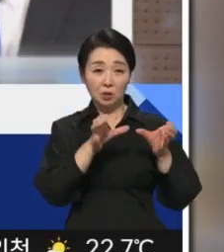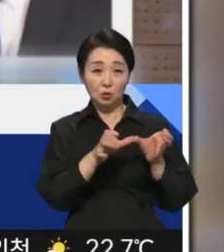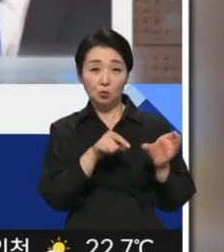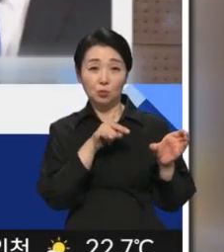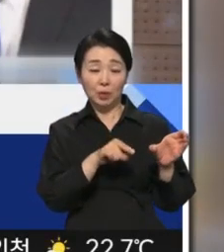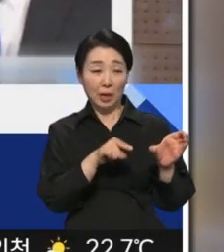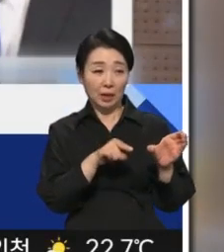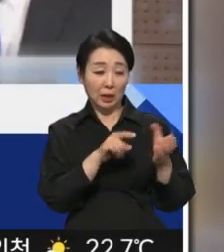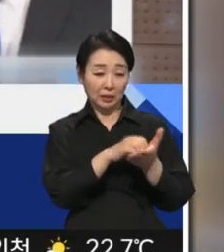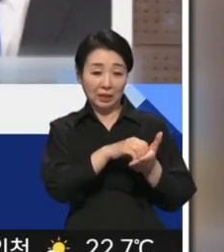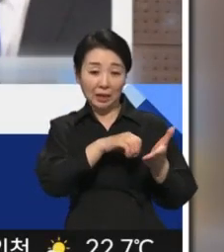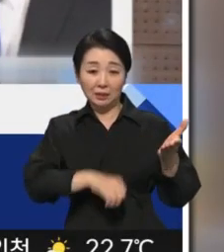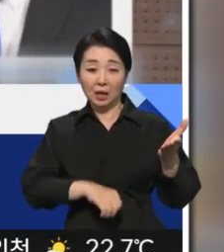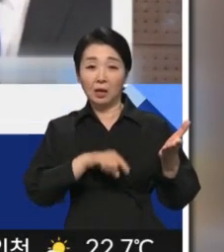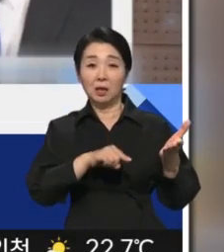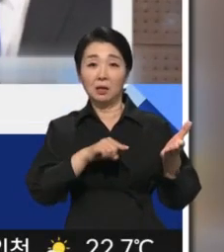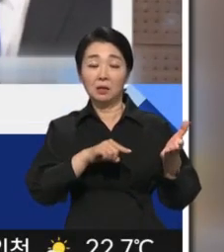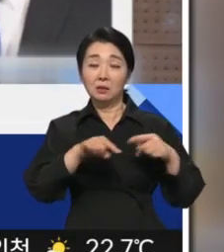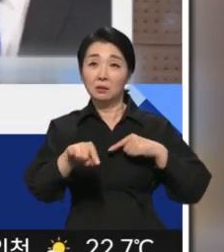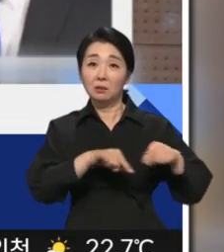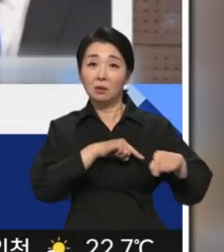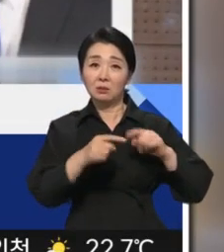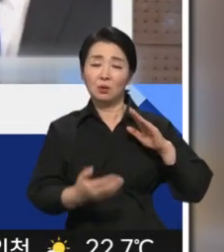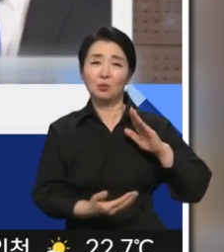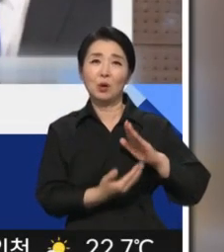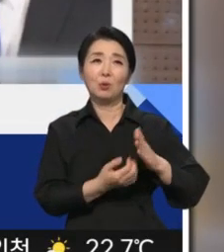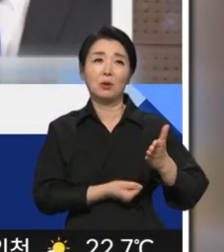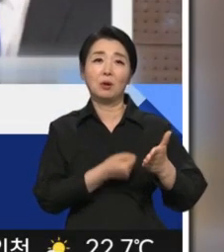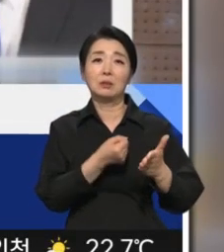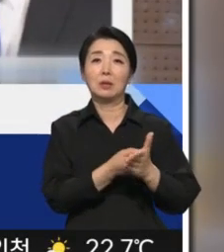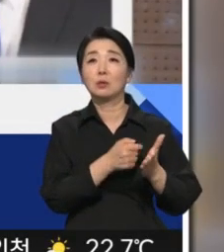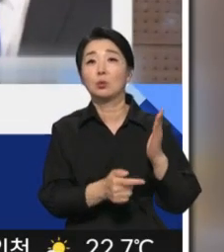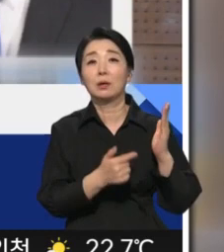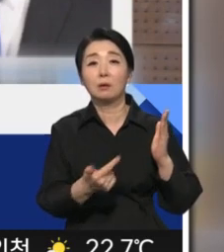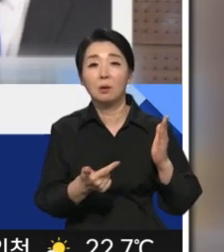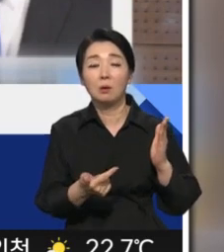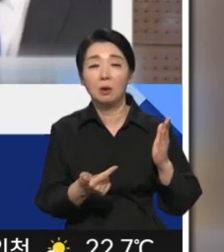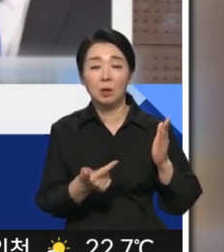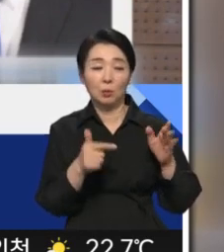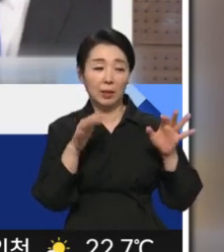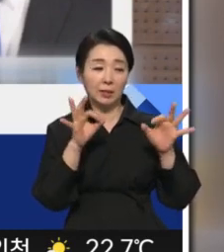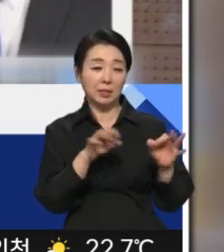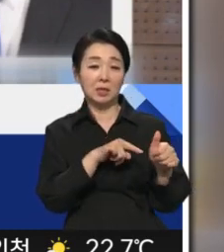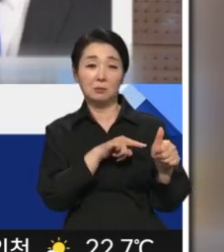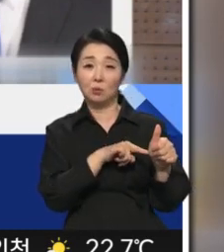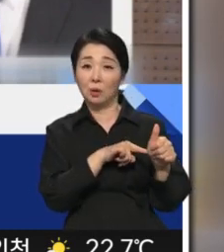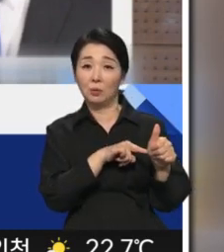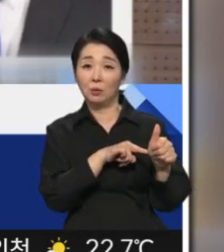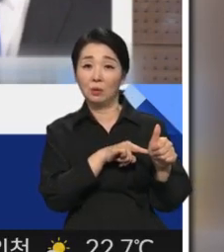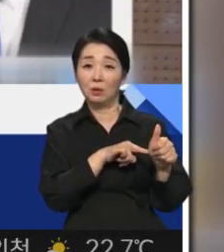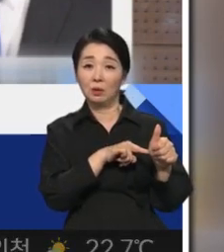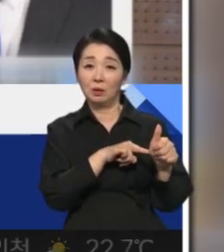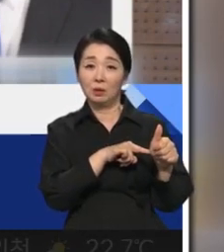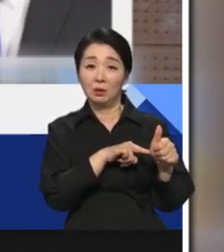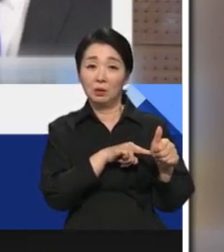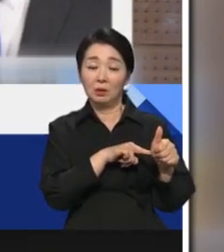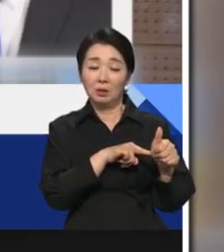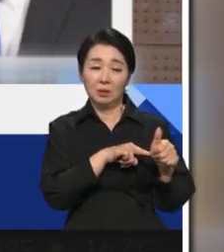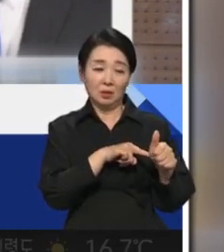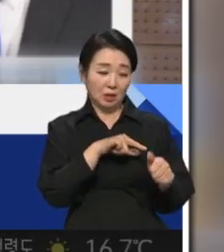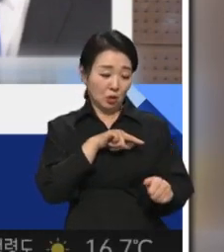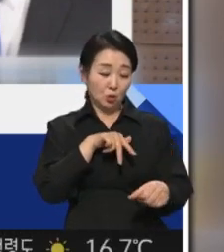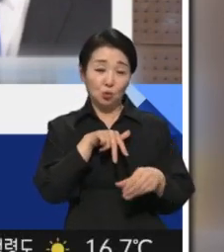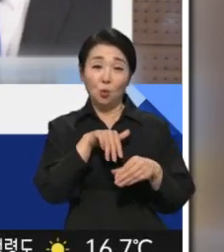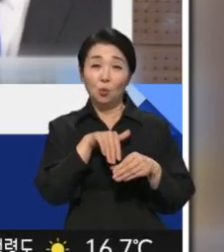민주당에서는 탈당은 정치적 최고 수준의 결단이고요. 김남국 의원님 같은 경우는 어찌되면 총선 지금 1년이 남지